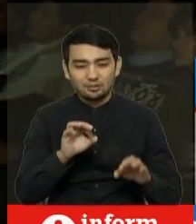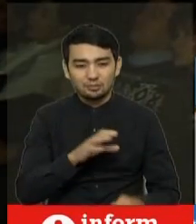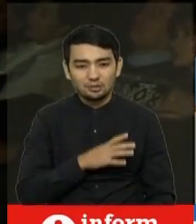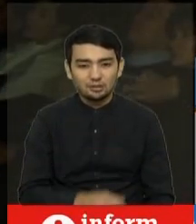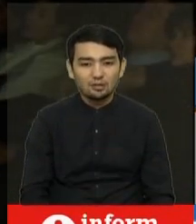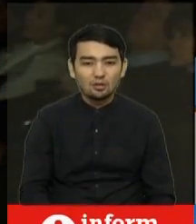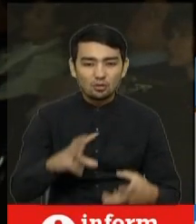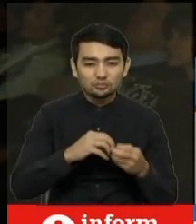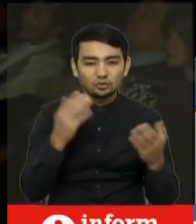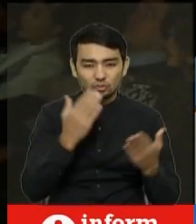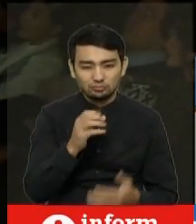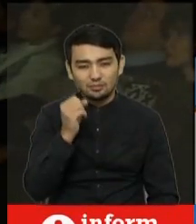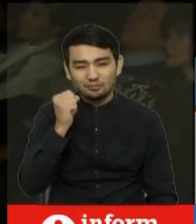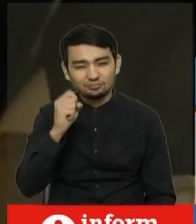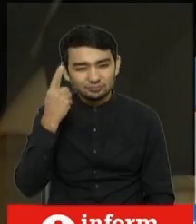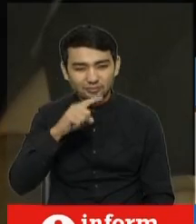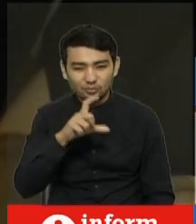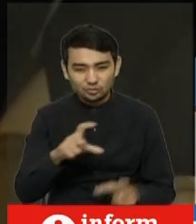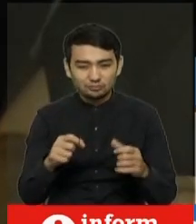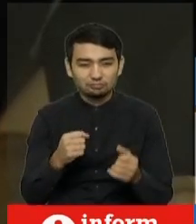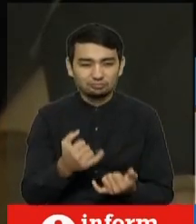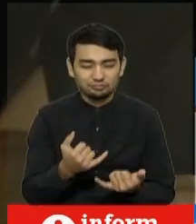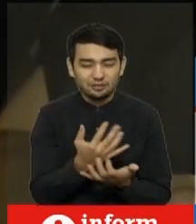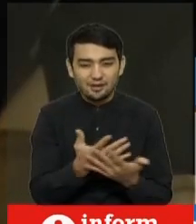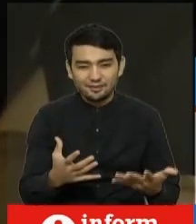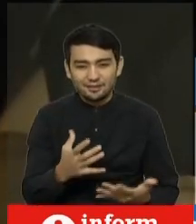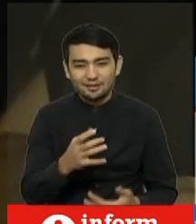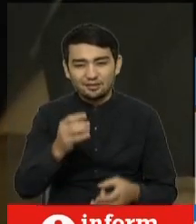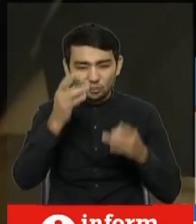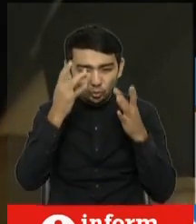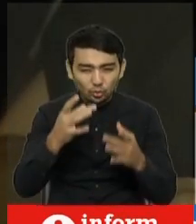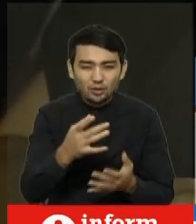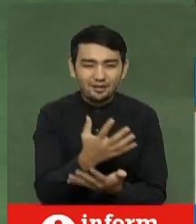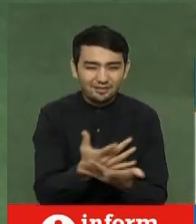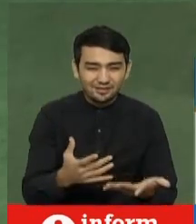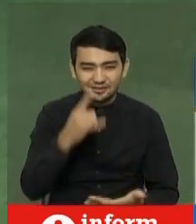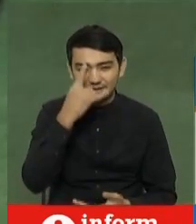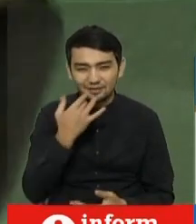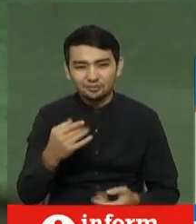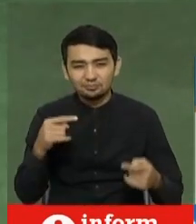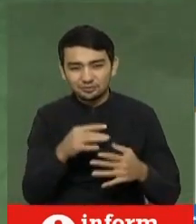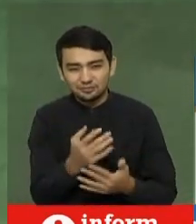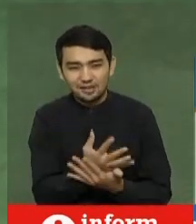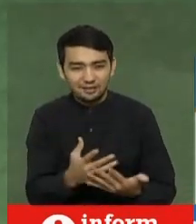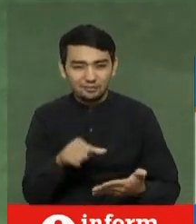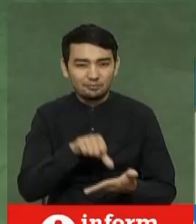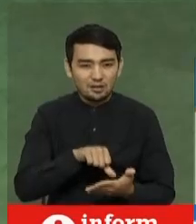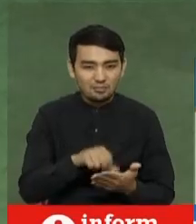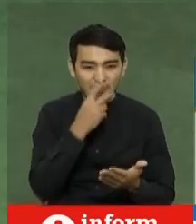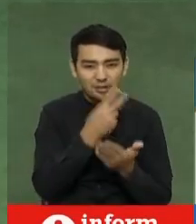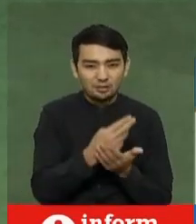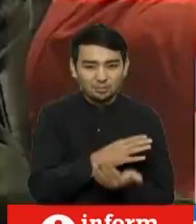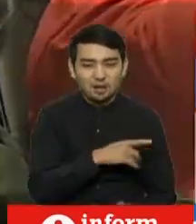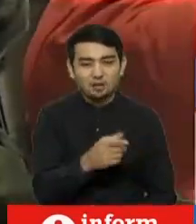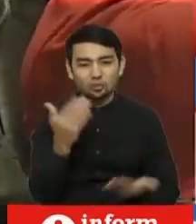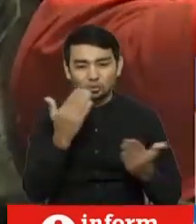бірге фильм авторлары әлі күнге дейін сақталып келе жатқан кейбір салт-дәстүрлердің заман талабына сай келмеуін де көріністермен жеткізуге тырысқан. Ал